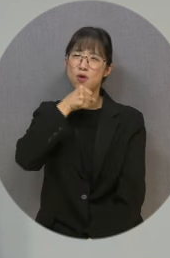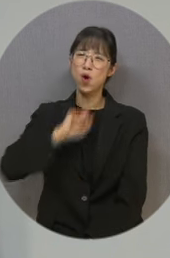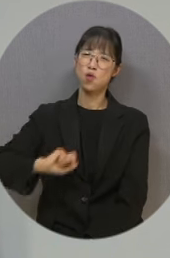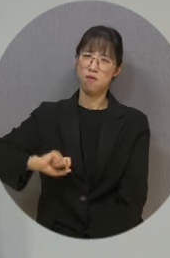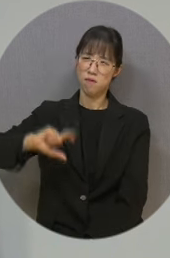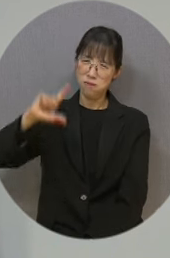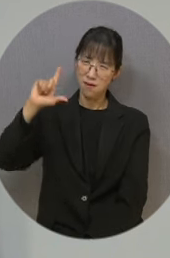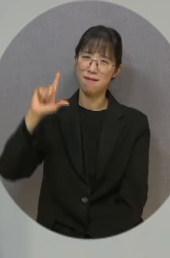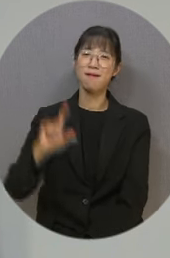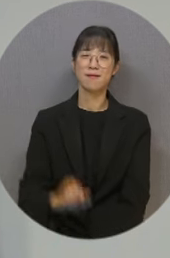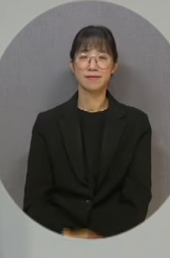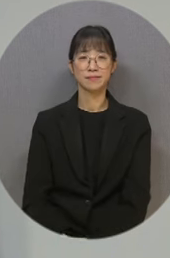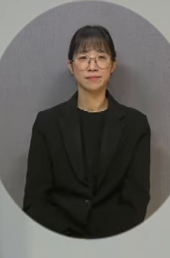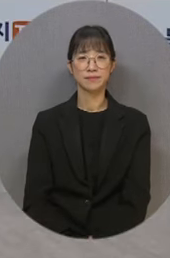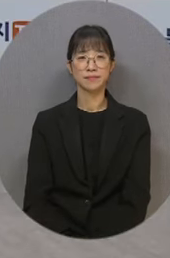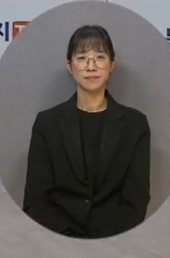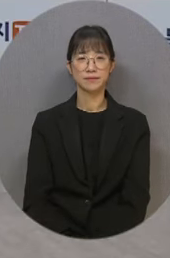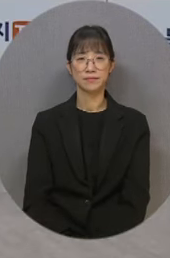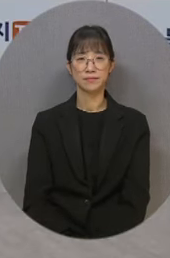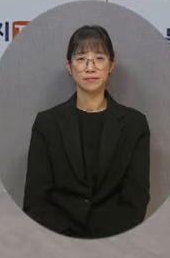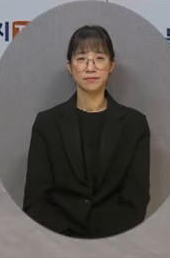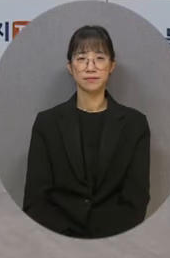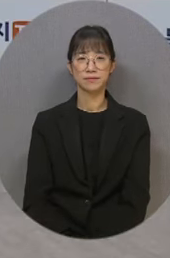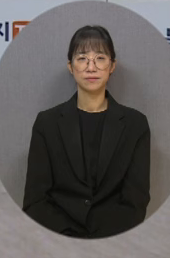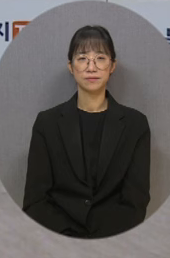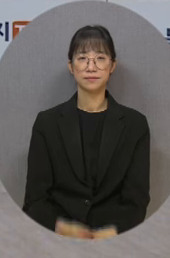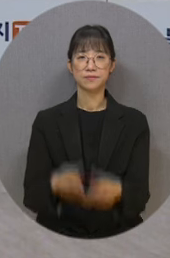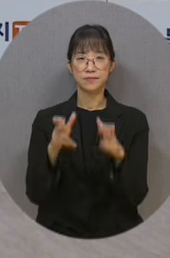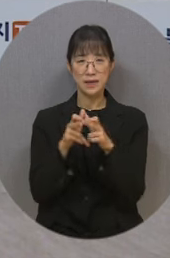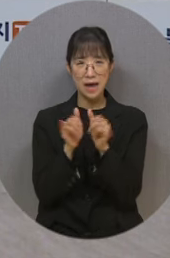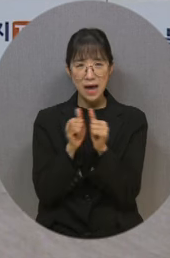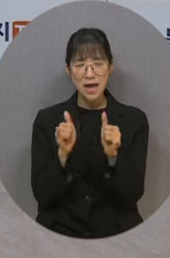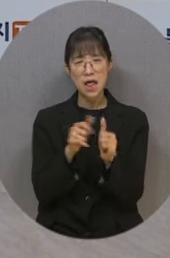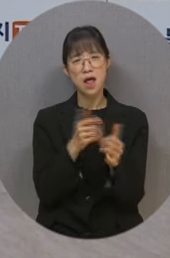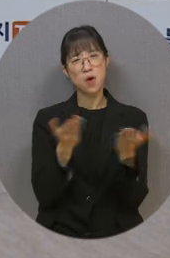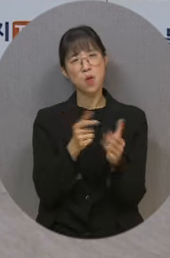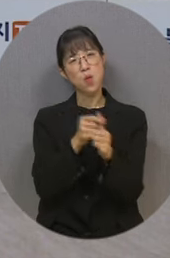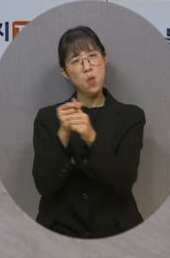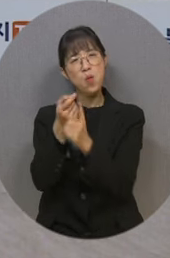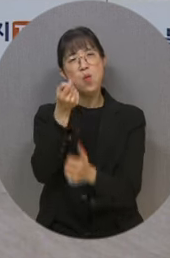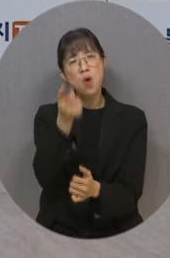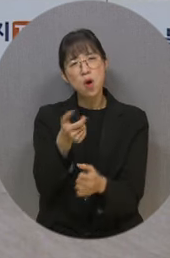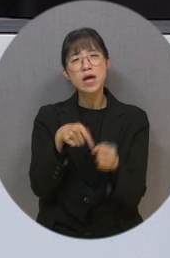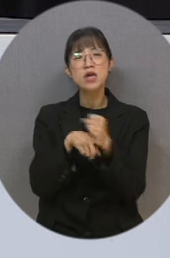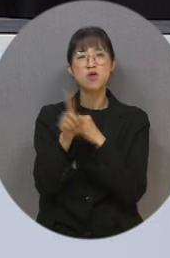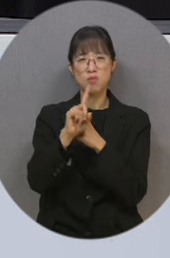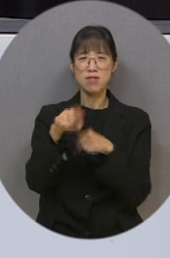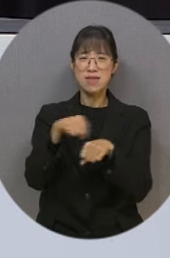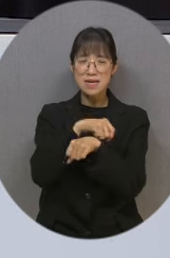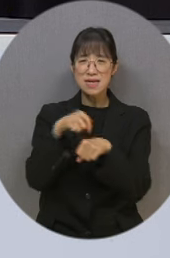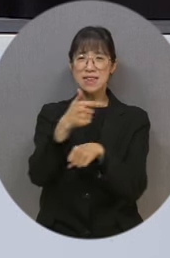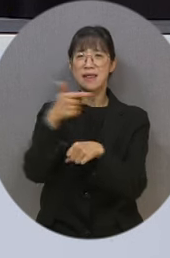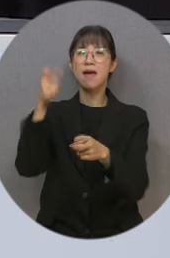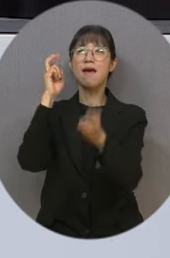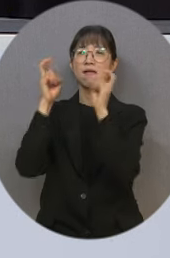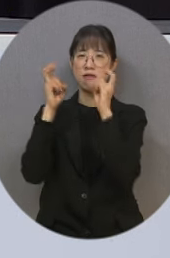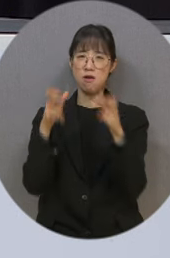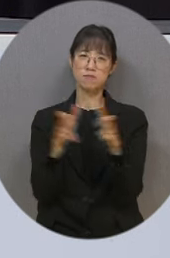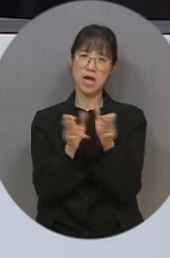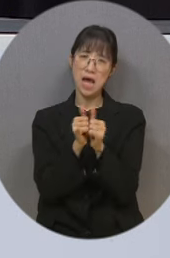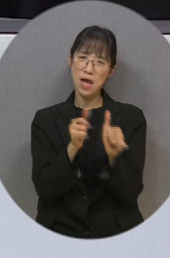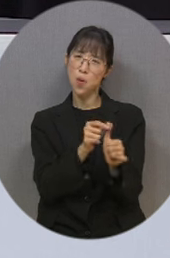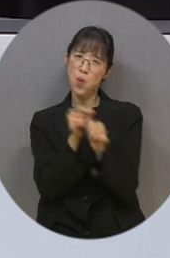수준에 있습니다 예 장애인 고용이 적은 이유 특히 대기업 장애인 고용 비율이